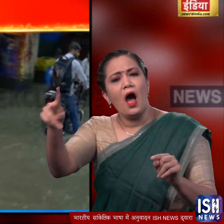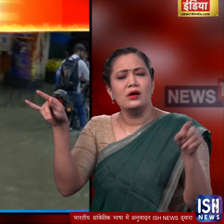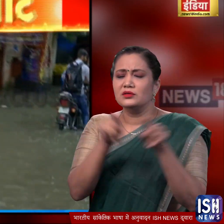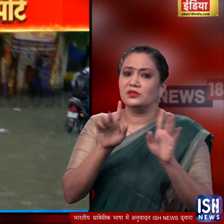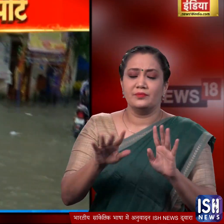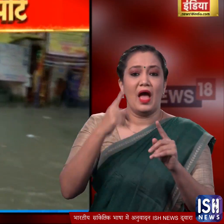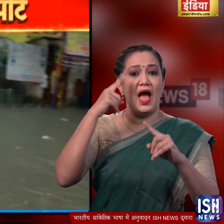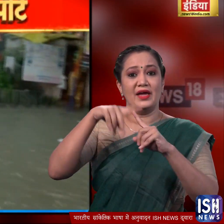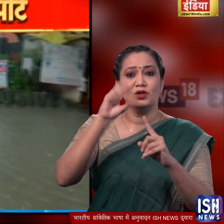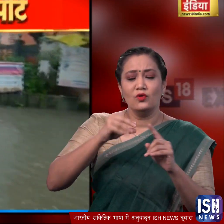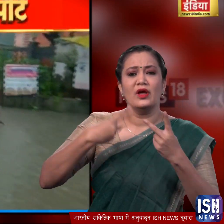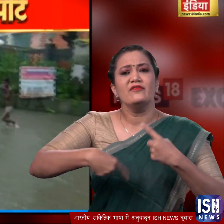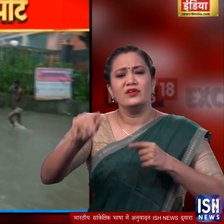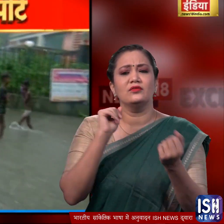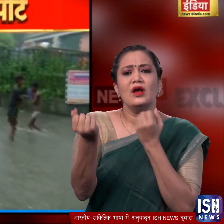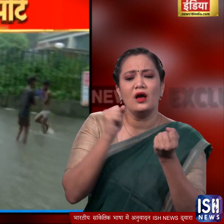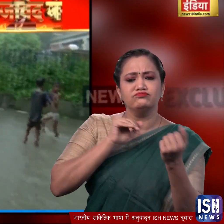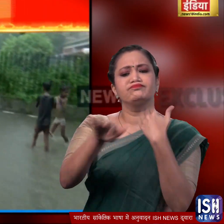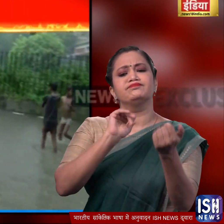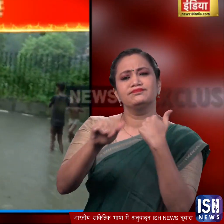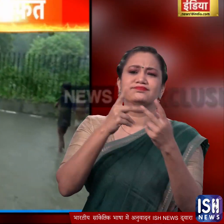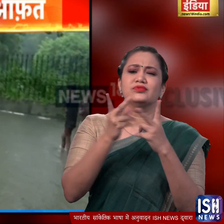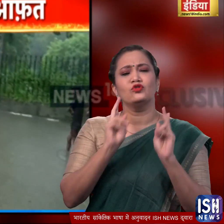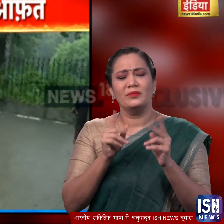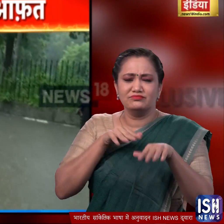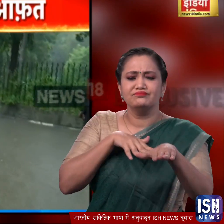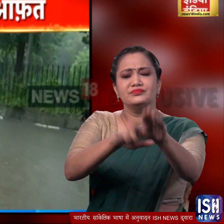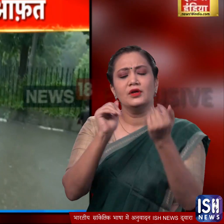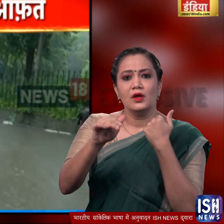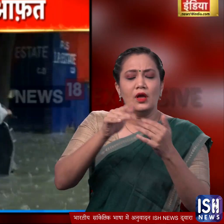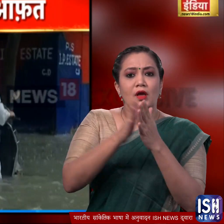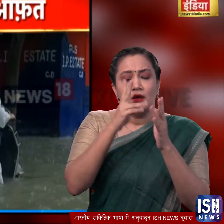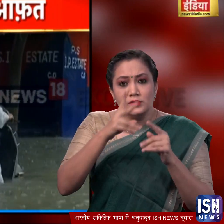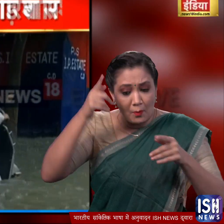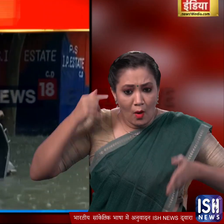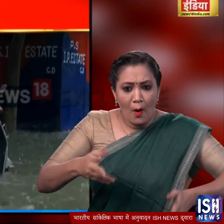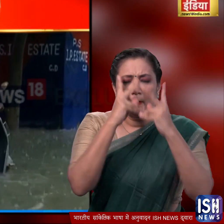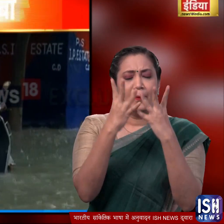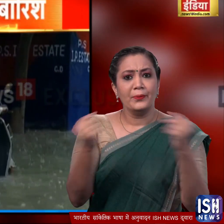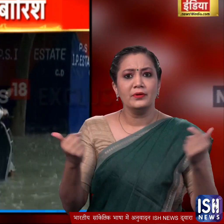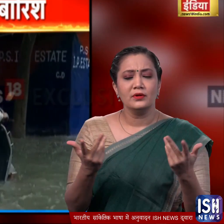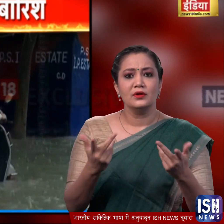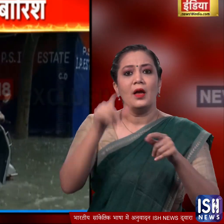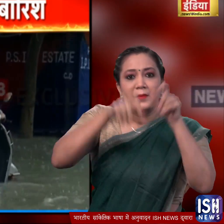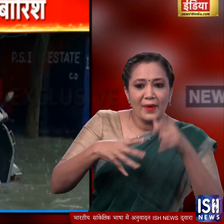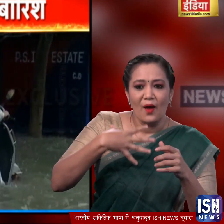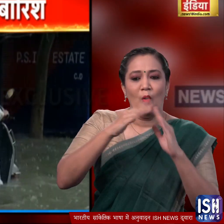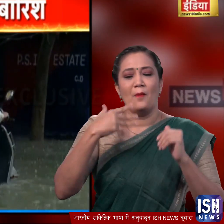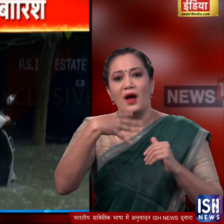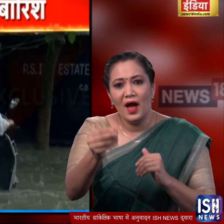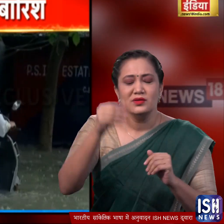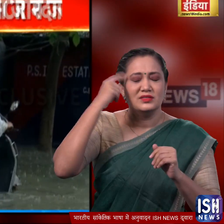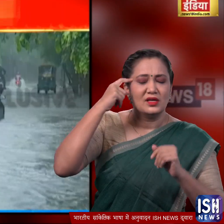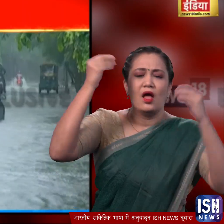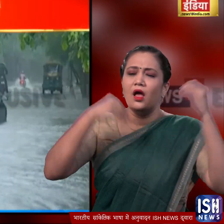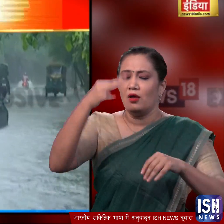आईटीओ इलाके में आम दिनों में गाड़ियां रफ्तार भरा करती हैं, वहां सड़कें दिखना ही बंद हो गईं और जो लोग घरों से बाहर निकले उनके लिए यह बारिश